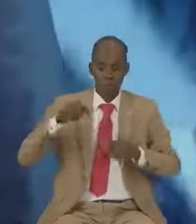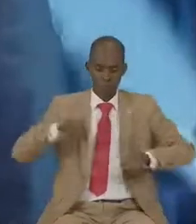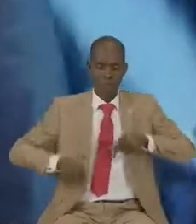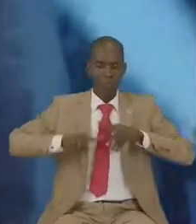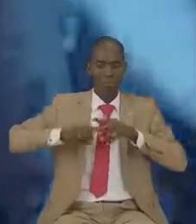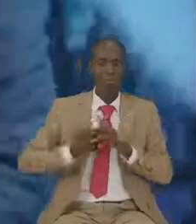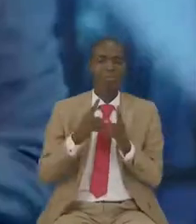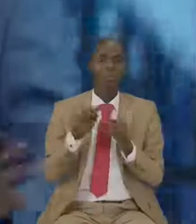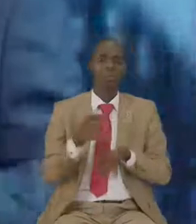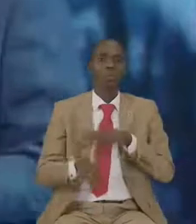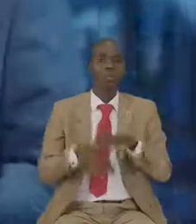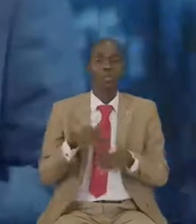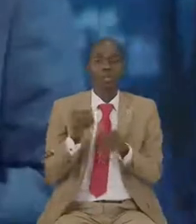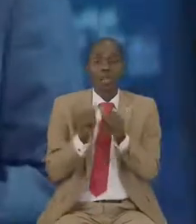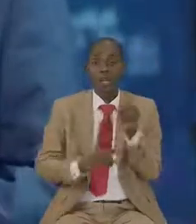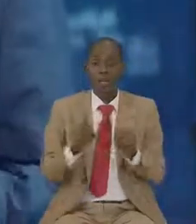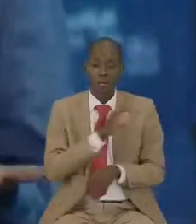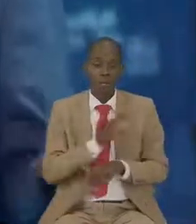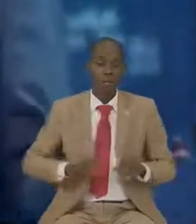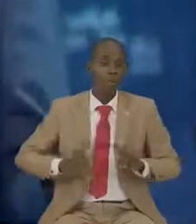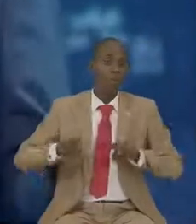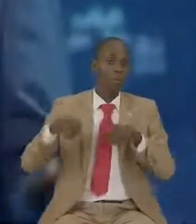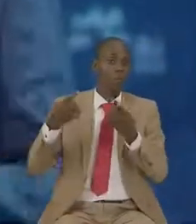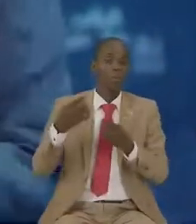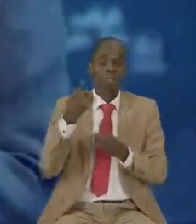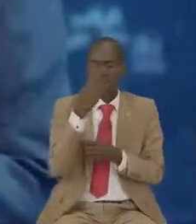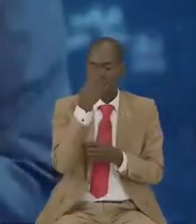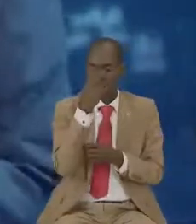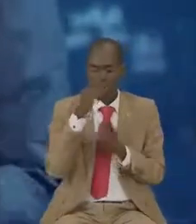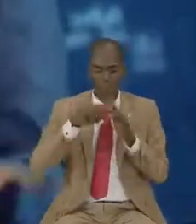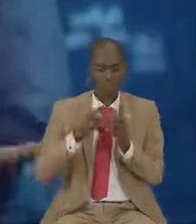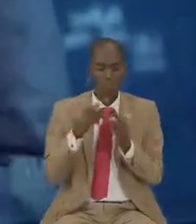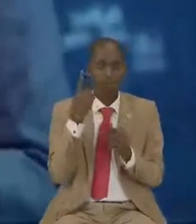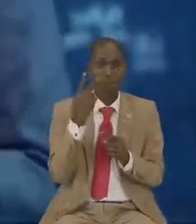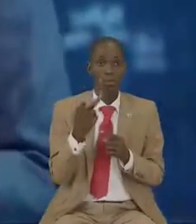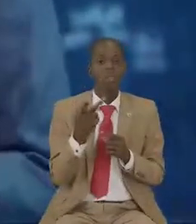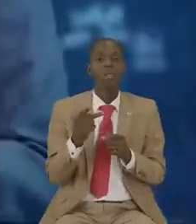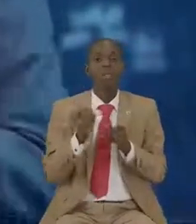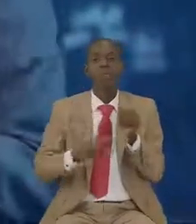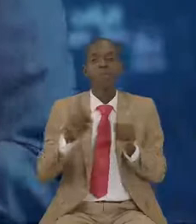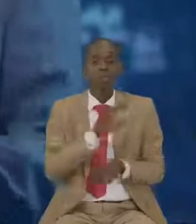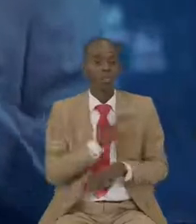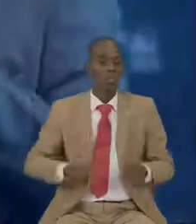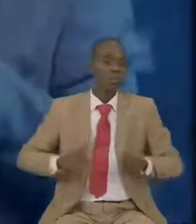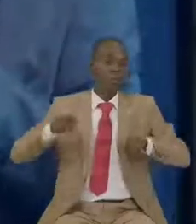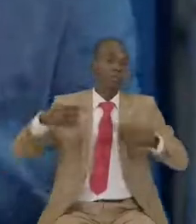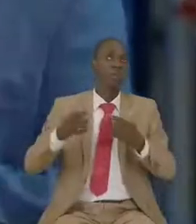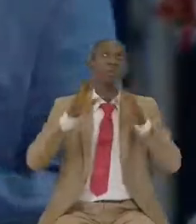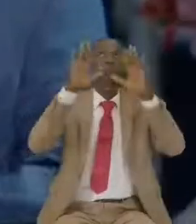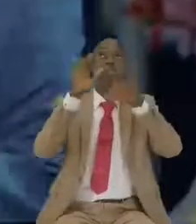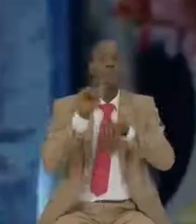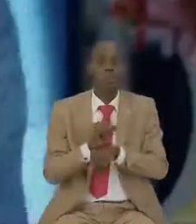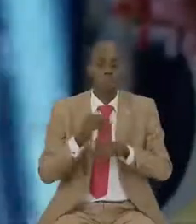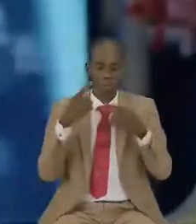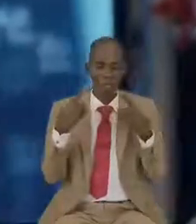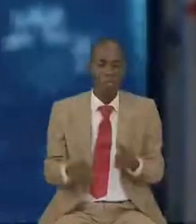se levaient et marchaient. Partout où il allait, les aveugles voyaient. Partout où il se rendait, des miracles se